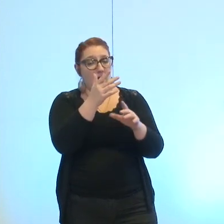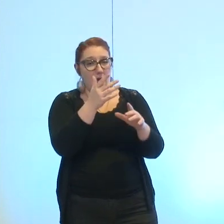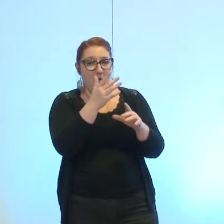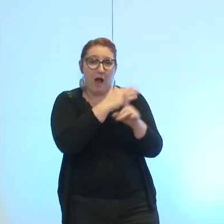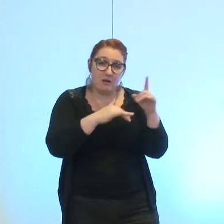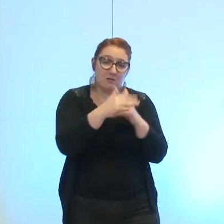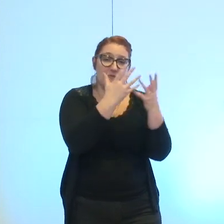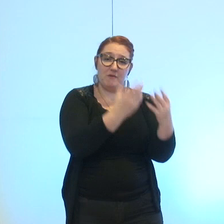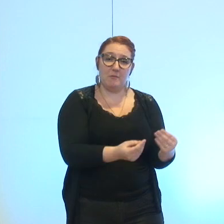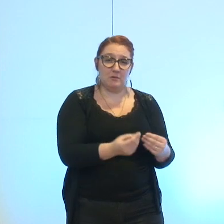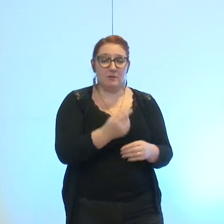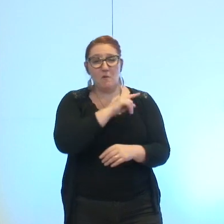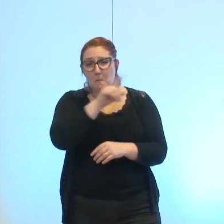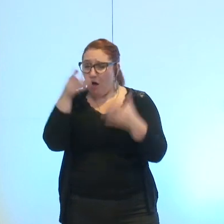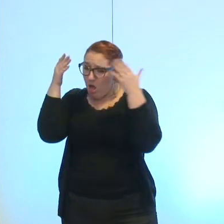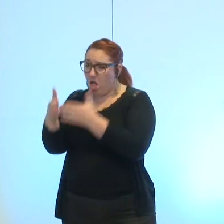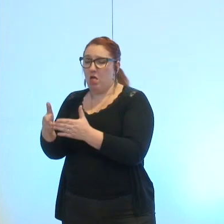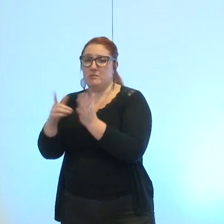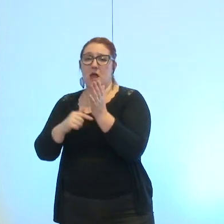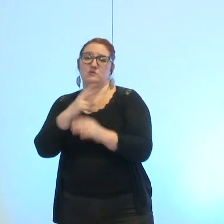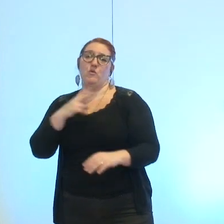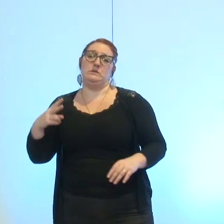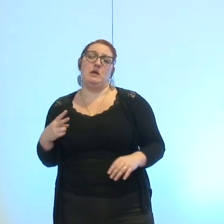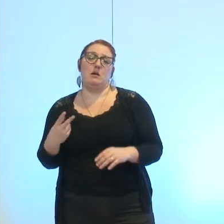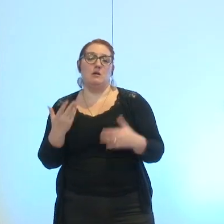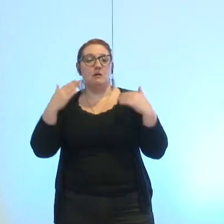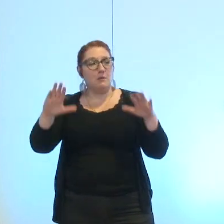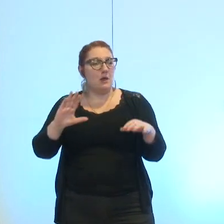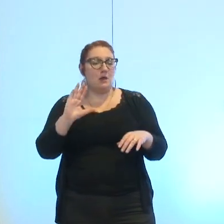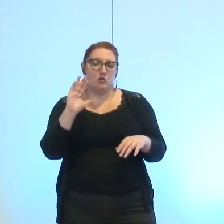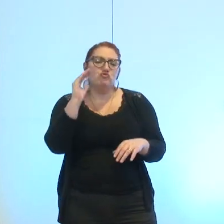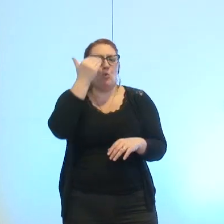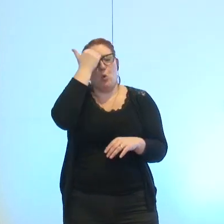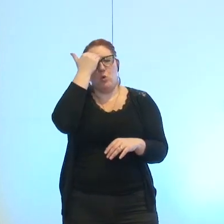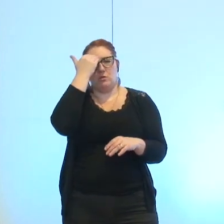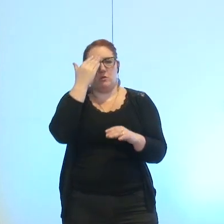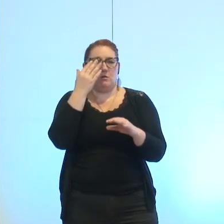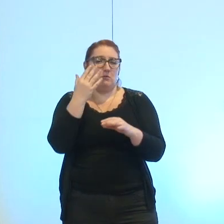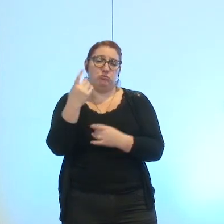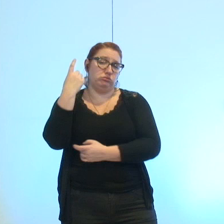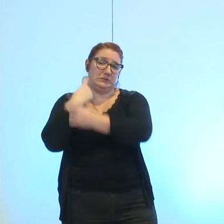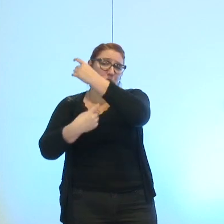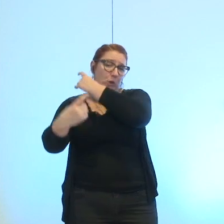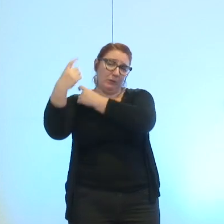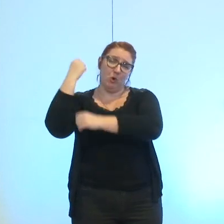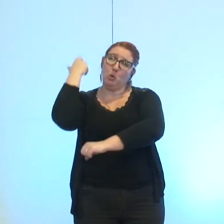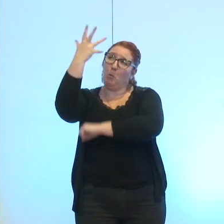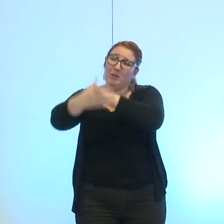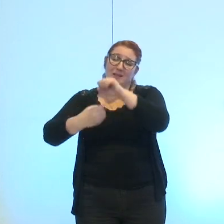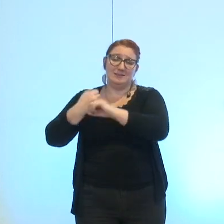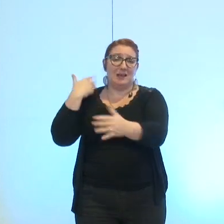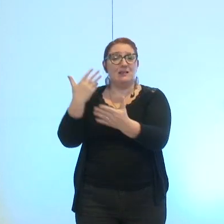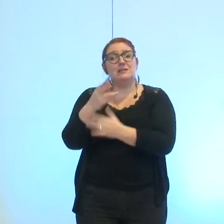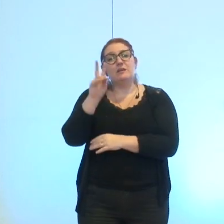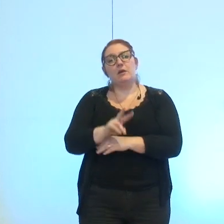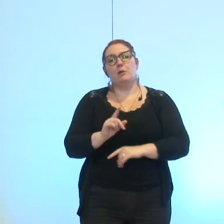foncière mais je reconnais que sur ce pointl historiquement et depuis des années et c'est vrai que l'augmentation